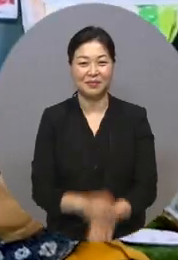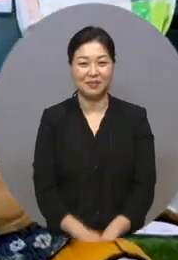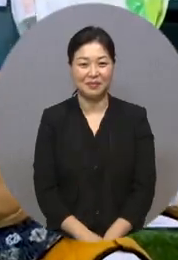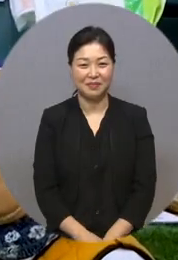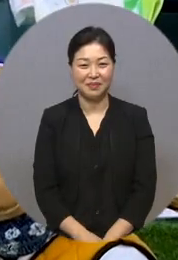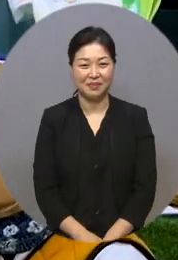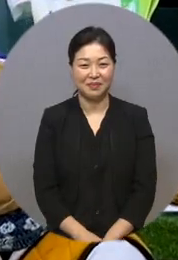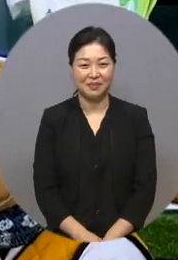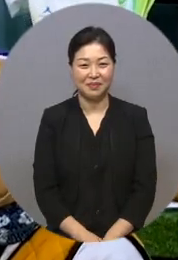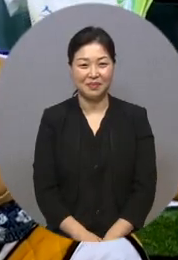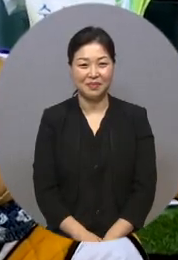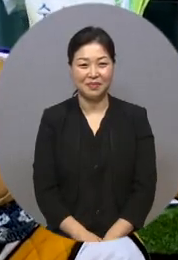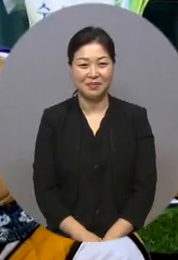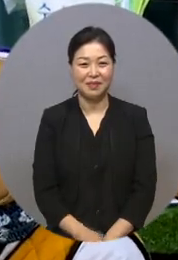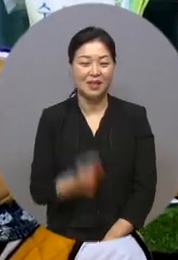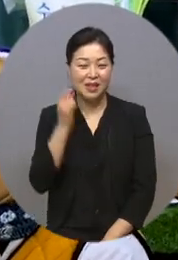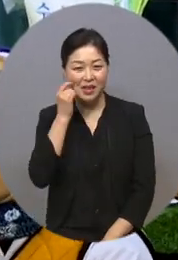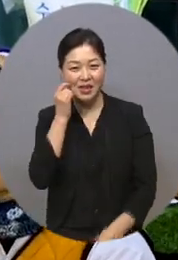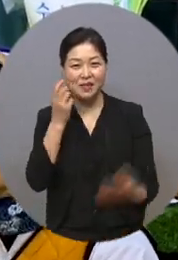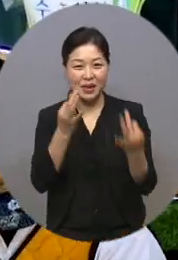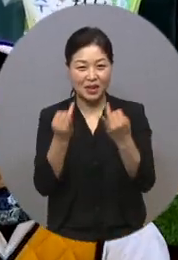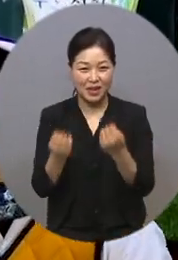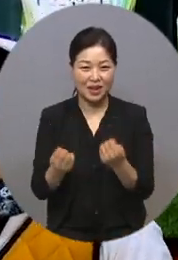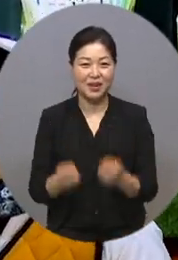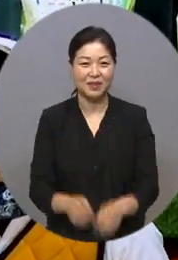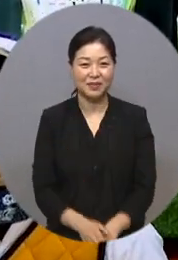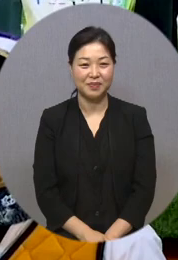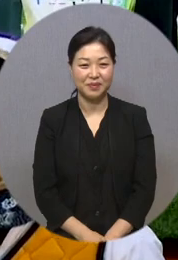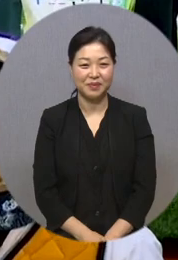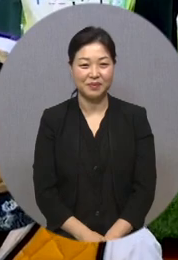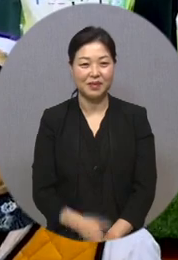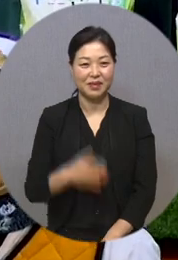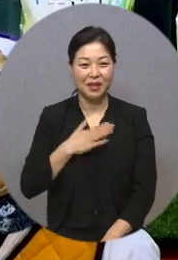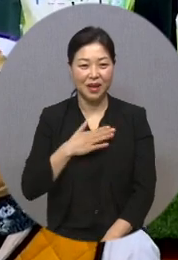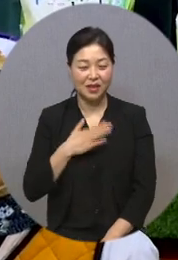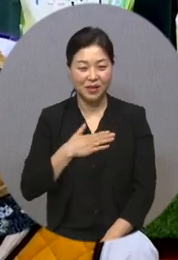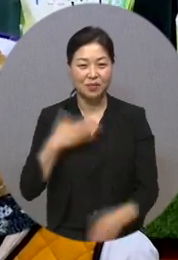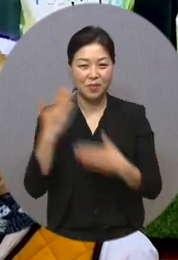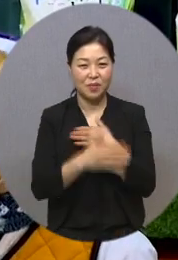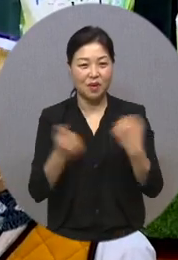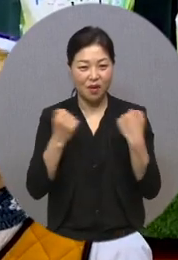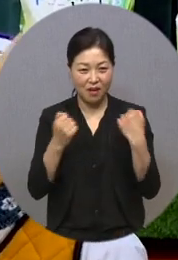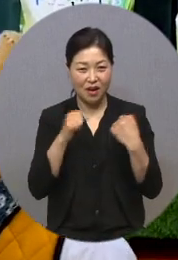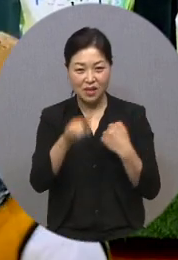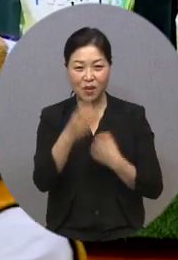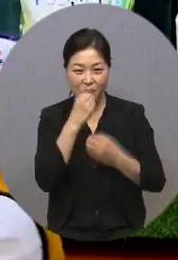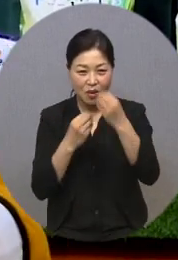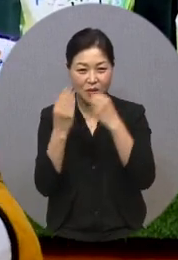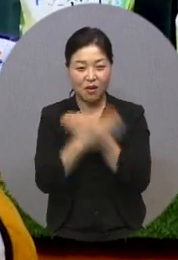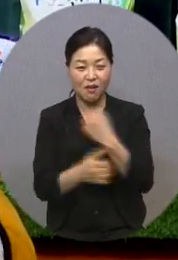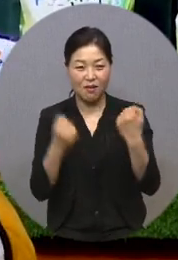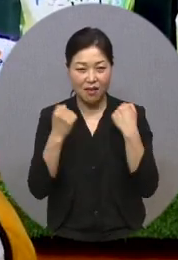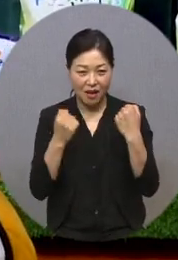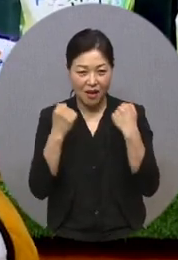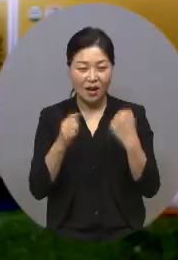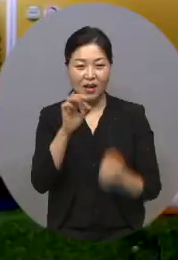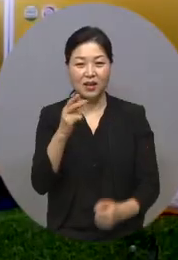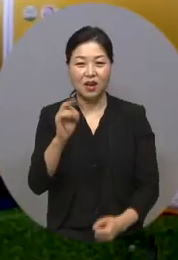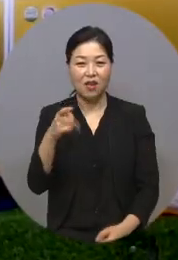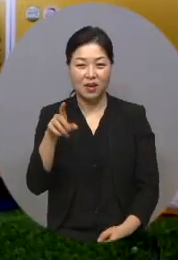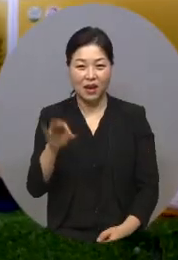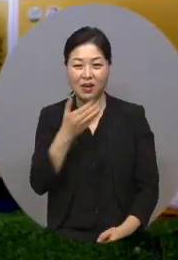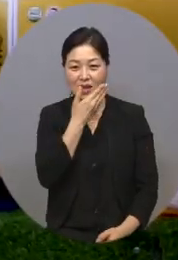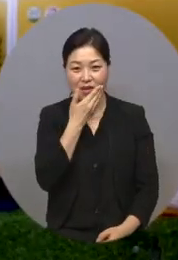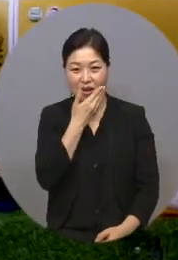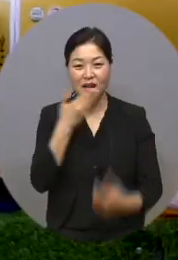인기가 많은 것 같아요. 정으로 나는 건강하다. 이거 먹으면 건강해지네. 영양 가득하다. 영양.